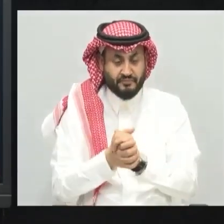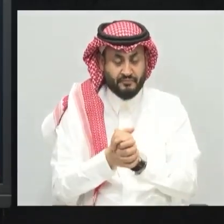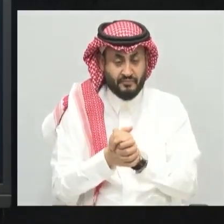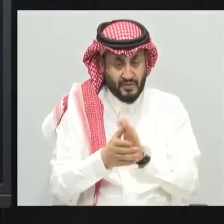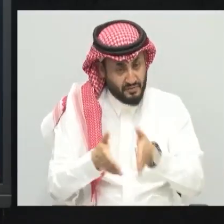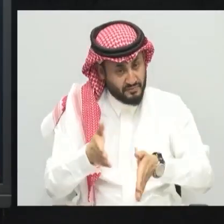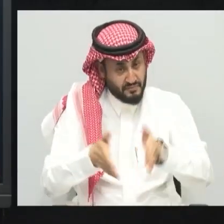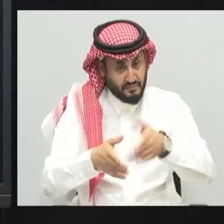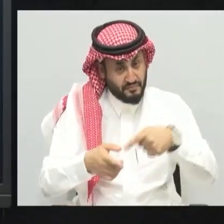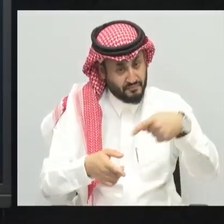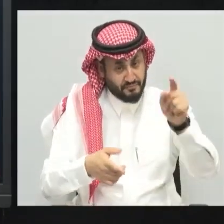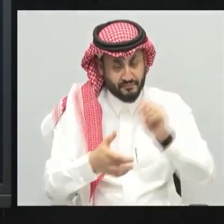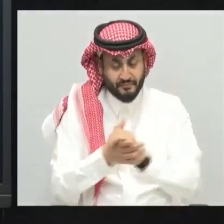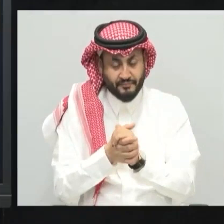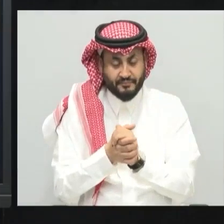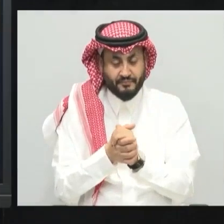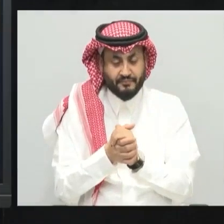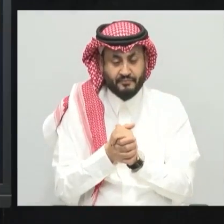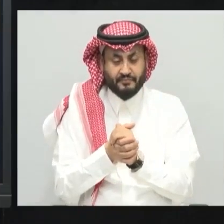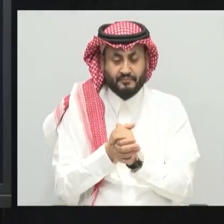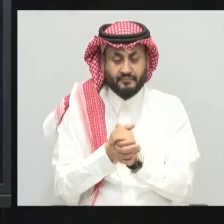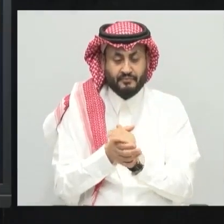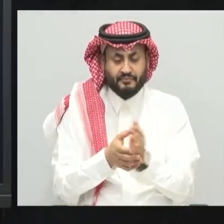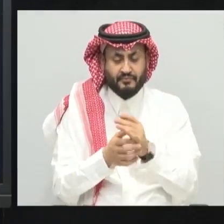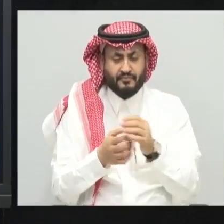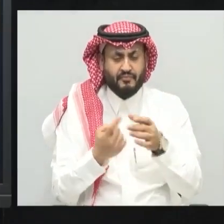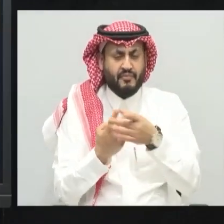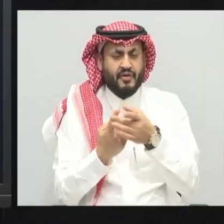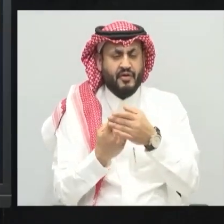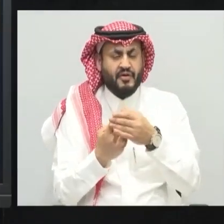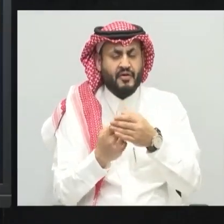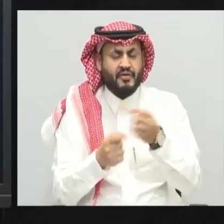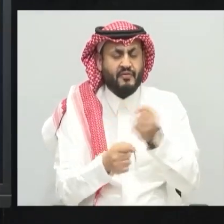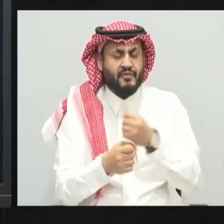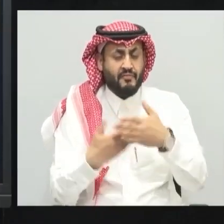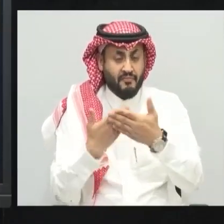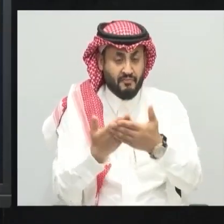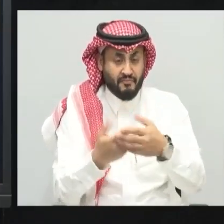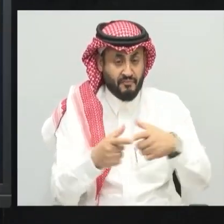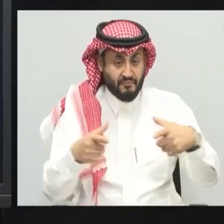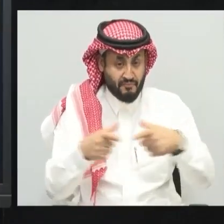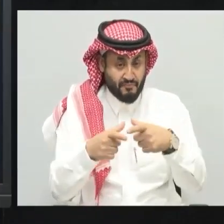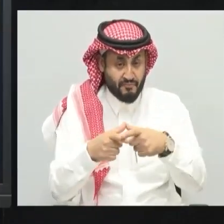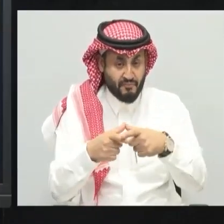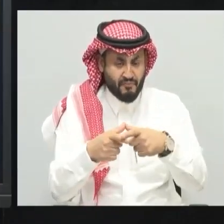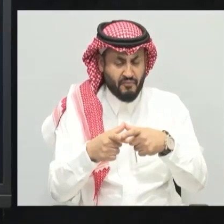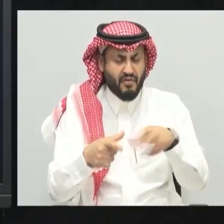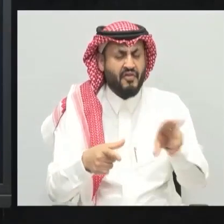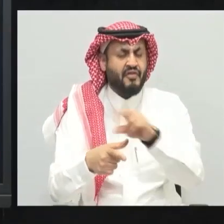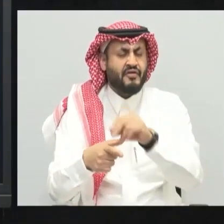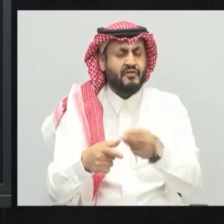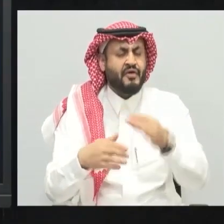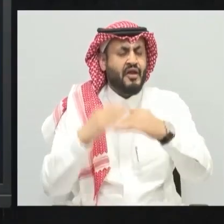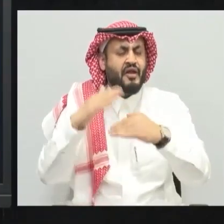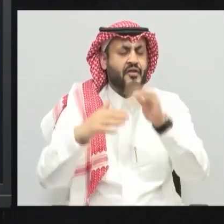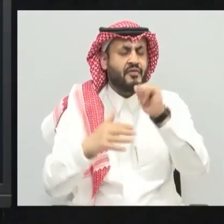تسير في المسار الصحيح لكن حينما يبدا الشخص مشروعه ويكون على وتيره واحده او